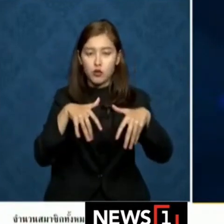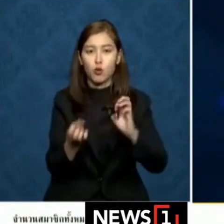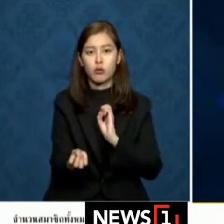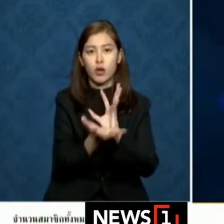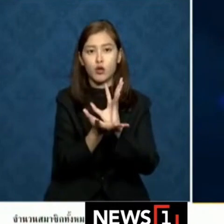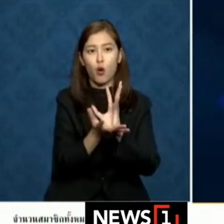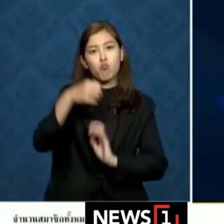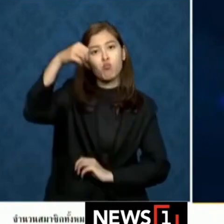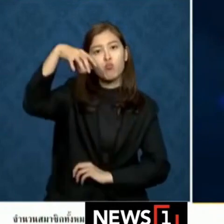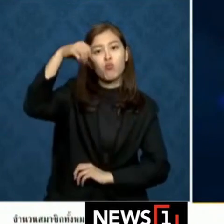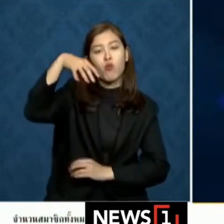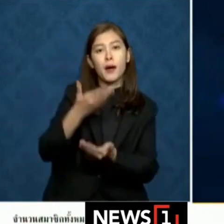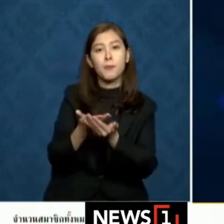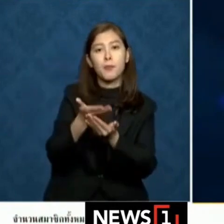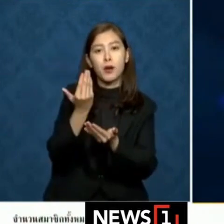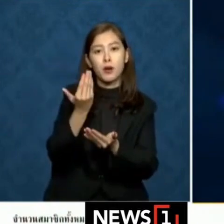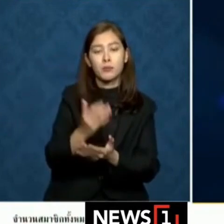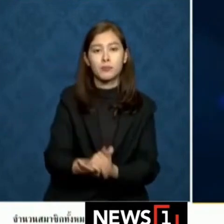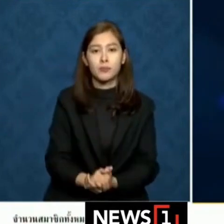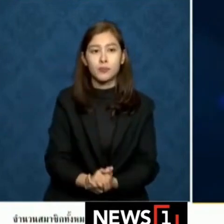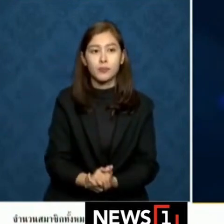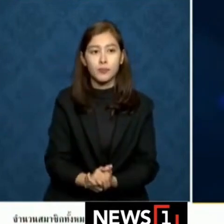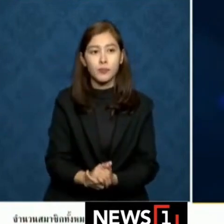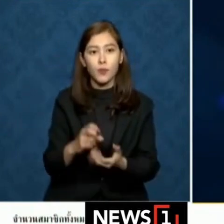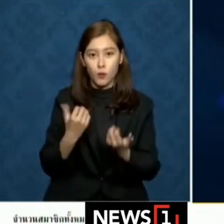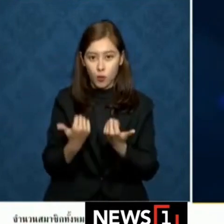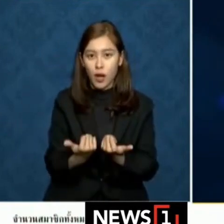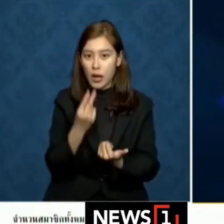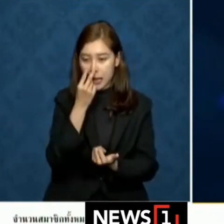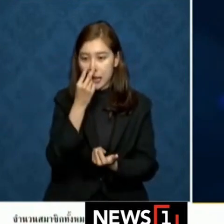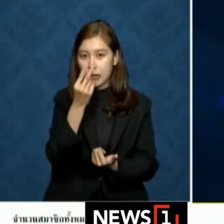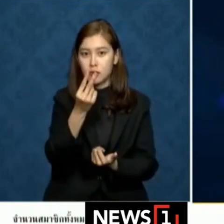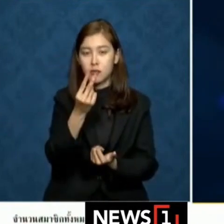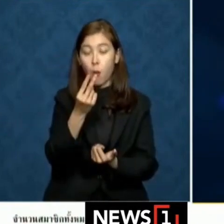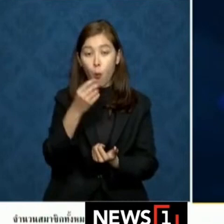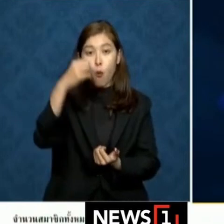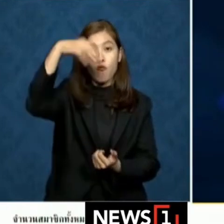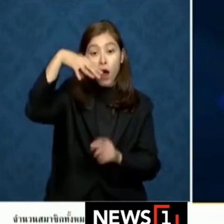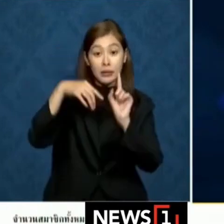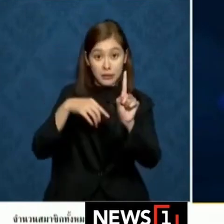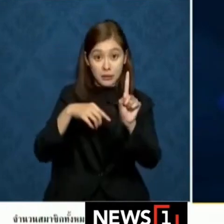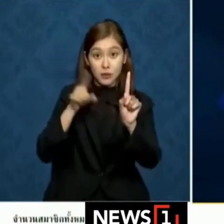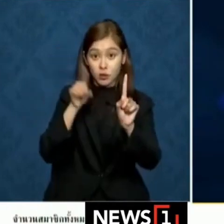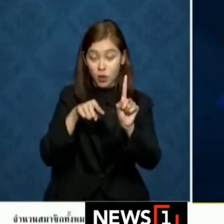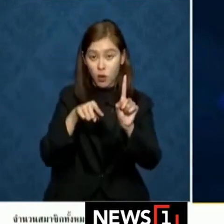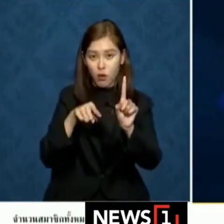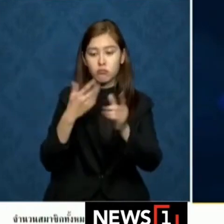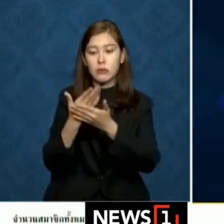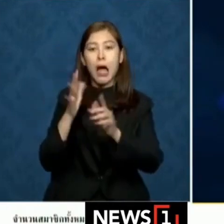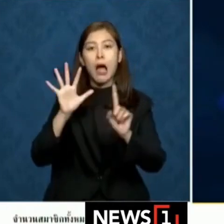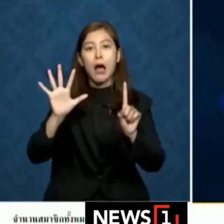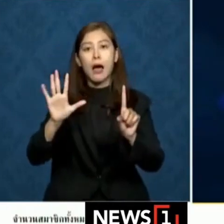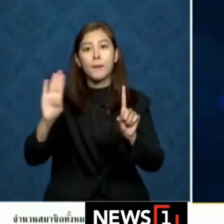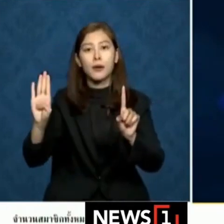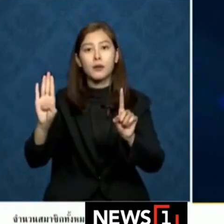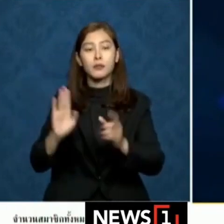ราว 30,000ล้านบาทคาดการณ์ว่าในการดำเนินกิจการรายเดือนแย่สุดในเดือนตุลาคม 67จะมีเงินประมาณ 10,000